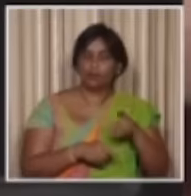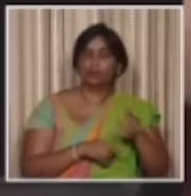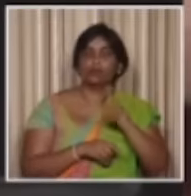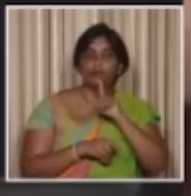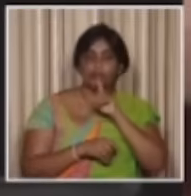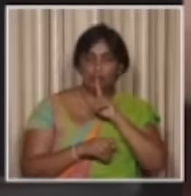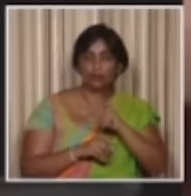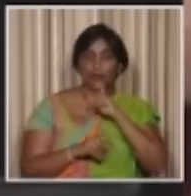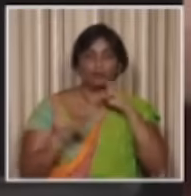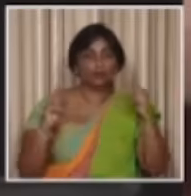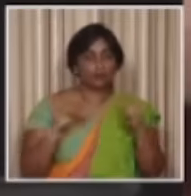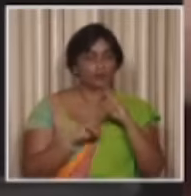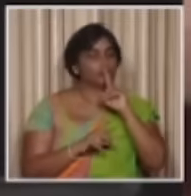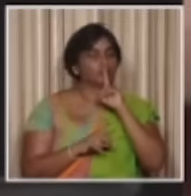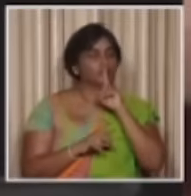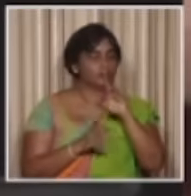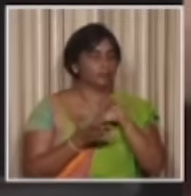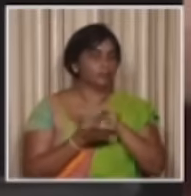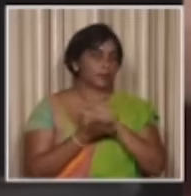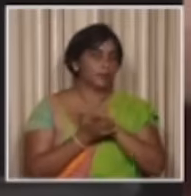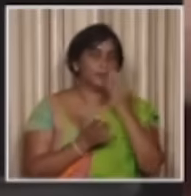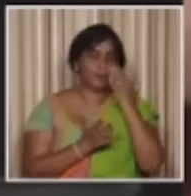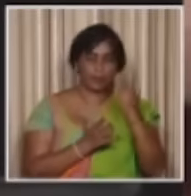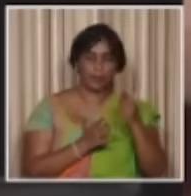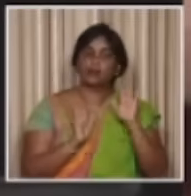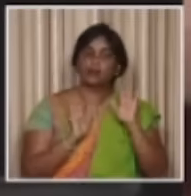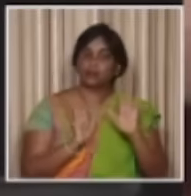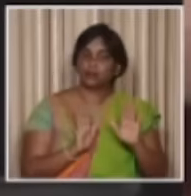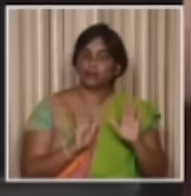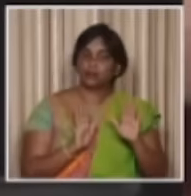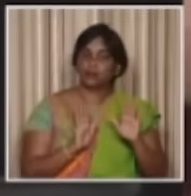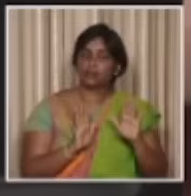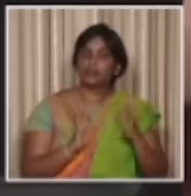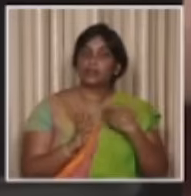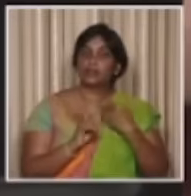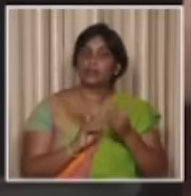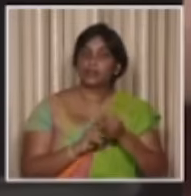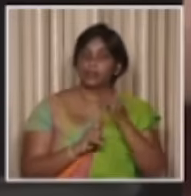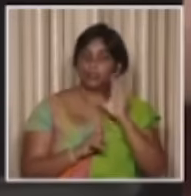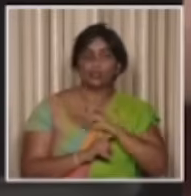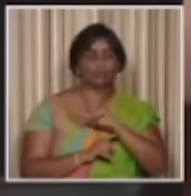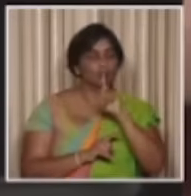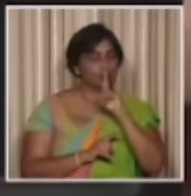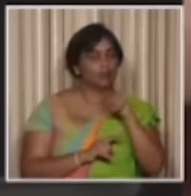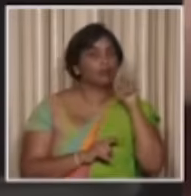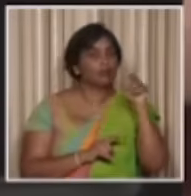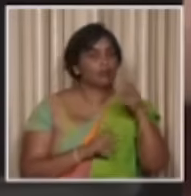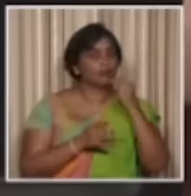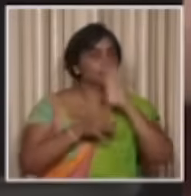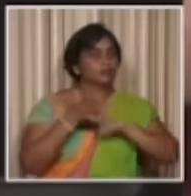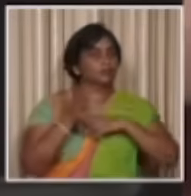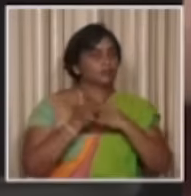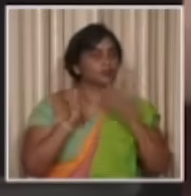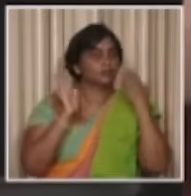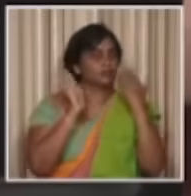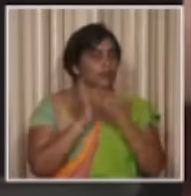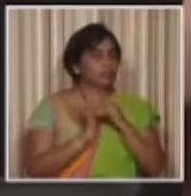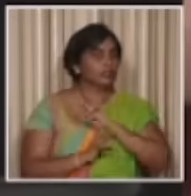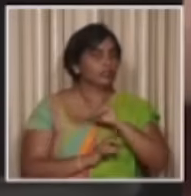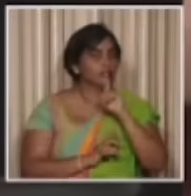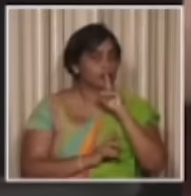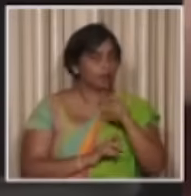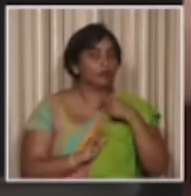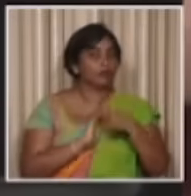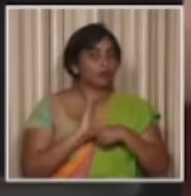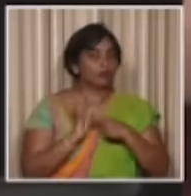එක ශ්‍රේෂ්ඨාධිකරණයේ තියෙනින් අපිට පේනවා. එහෙනම් අපි ජනාධිපතිතුමාට කියනවා එතුමා අයවැය යෝජනාව ඉදිරිපත් කරද්දි කිව්වා